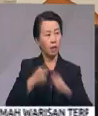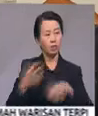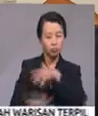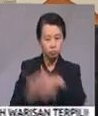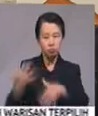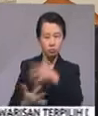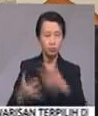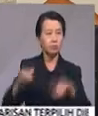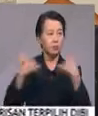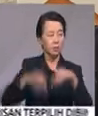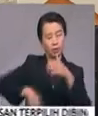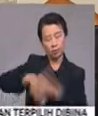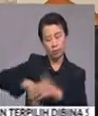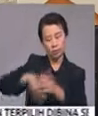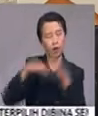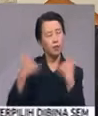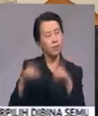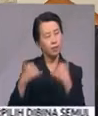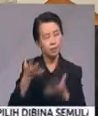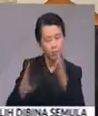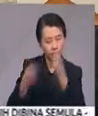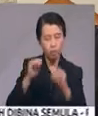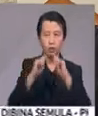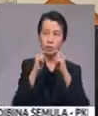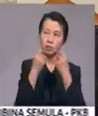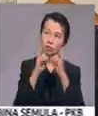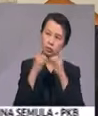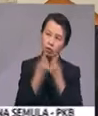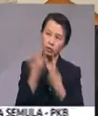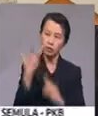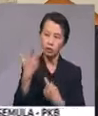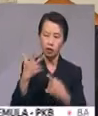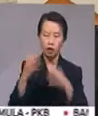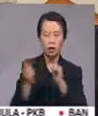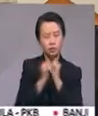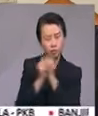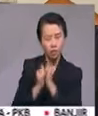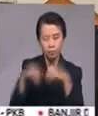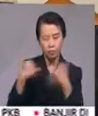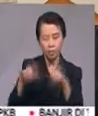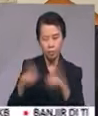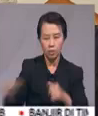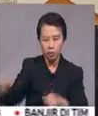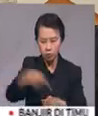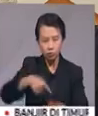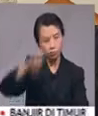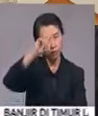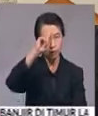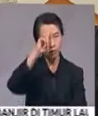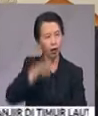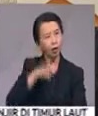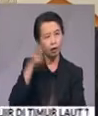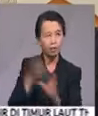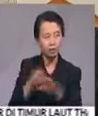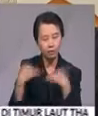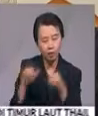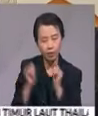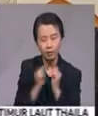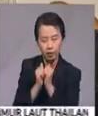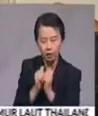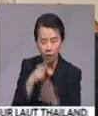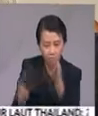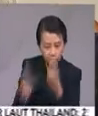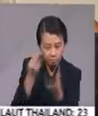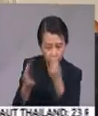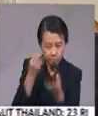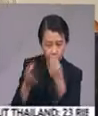main bola sepak lah. Time saya 4 dah ada jam 3 macam tu. Saya main bola sepak dengan diorang. So, kebanyakan budak India time tu. Mm-hmm. So, dari situlah saya